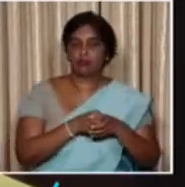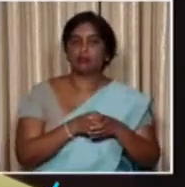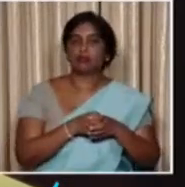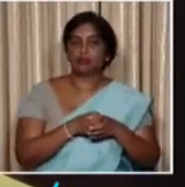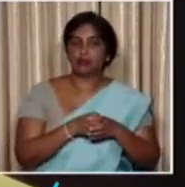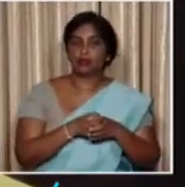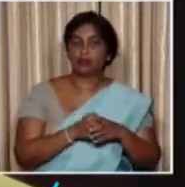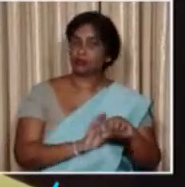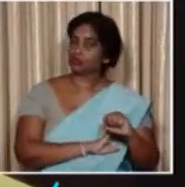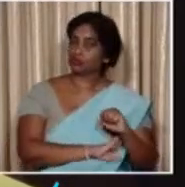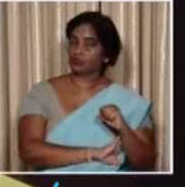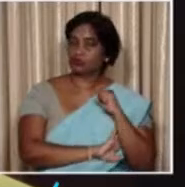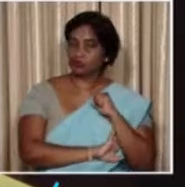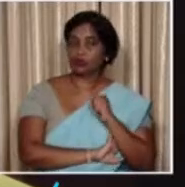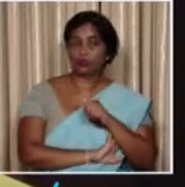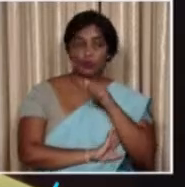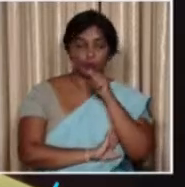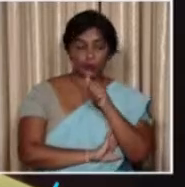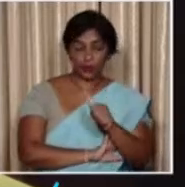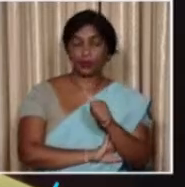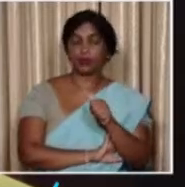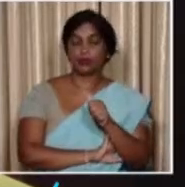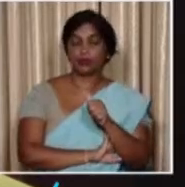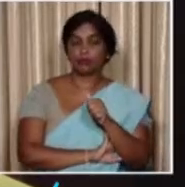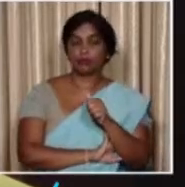වගේම කොන්ද කෙලින් තියාගෙන හෘද සාක්ෂිය